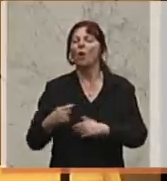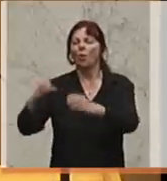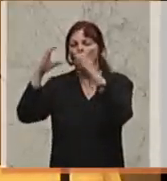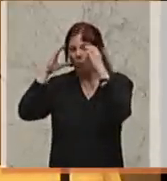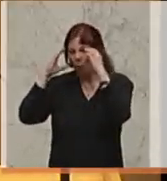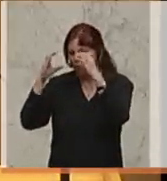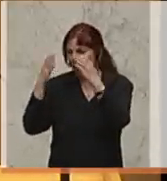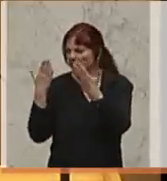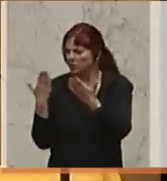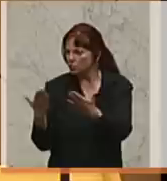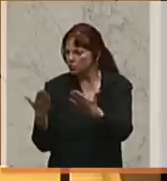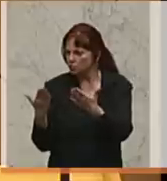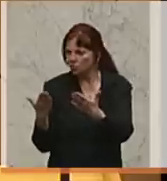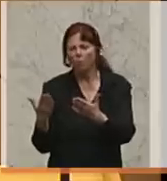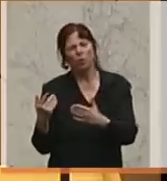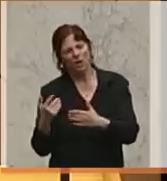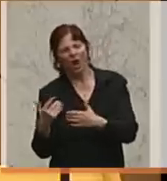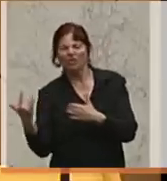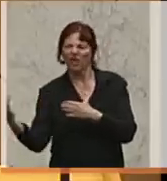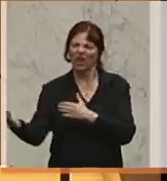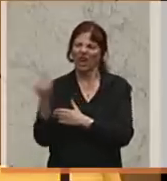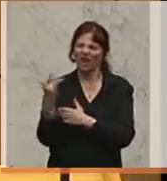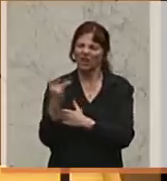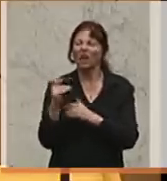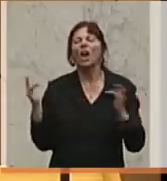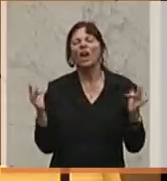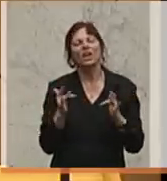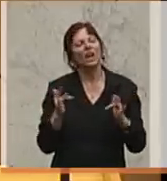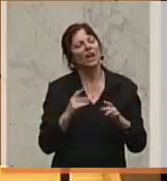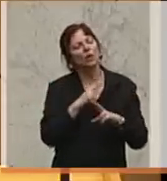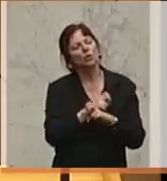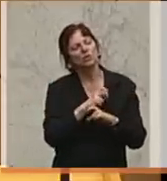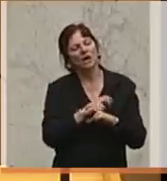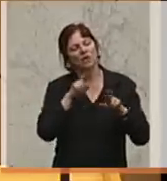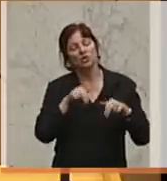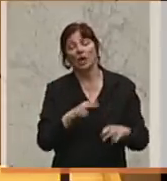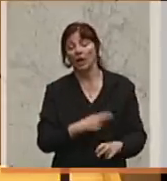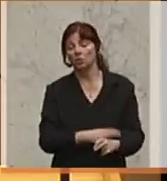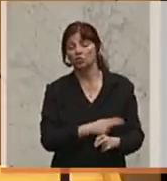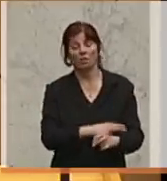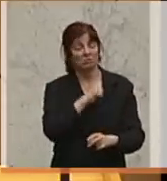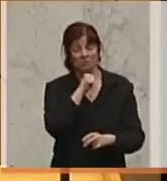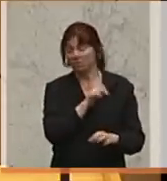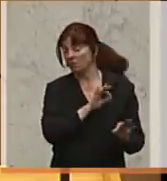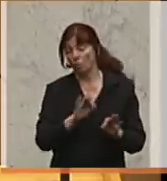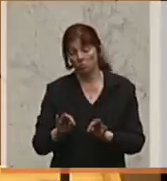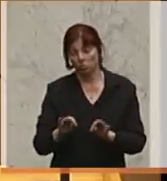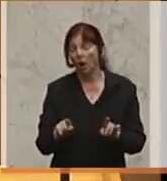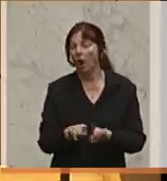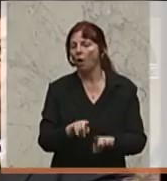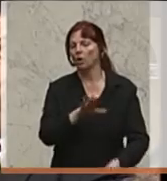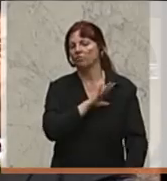die unabhängige Justiz und den österreichischen Rechtsstaat hier in Frage stellt. Das ist unzulässig und das ist auch sehr gefährlich. Die